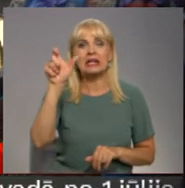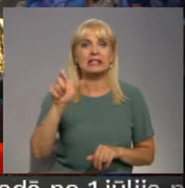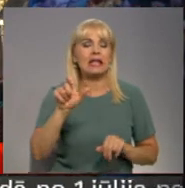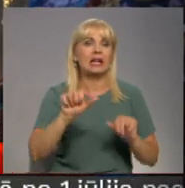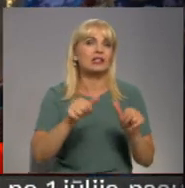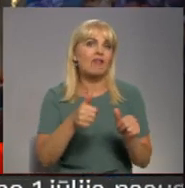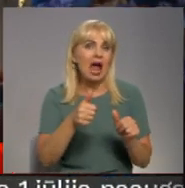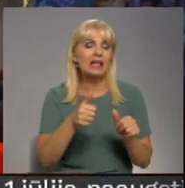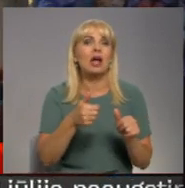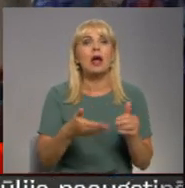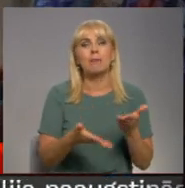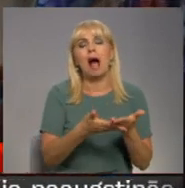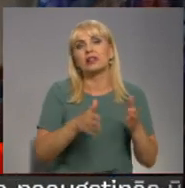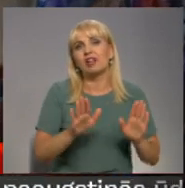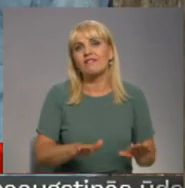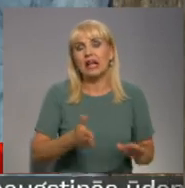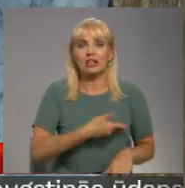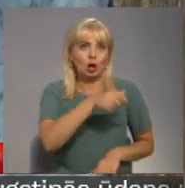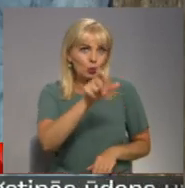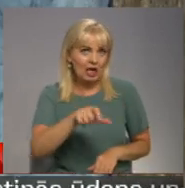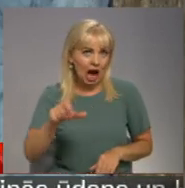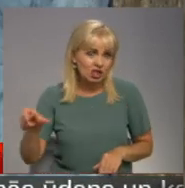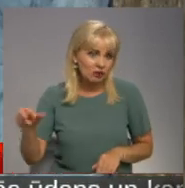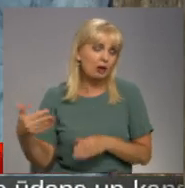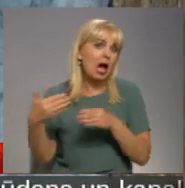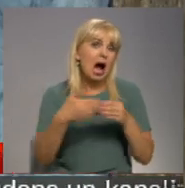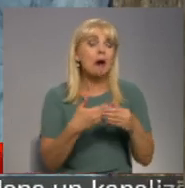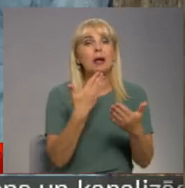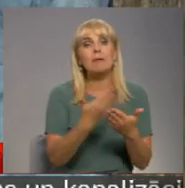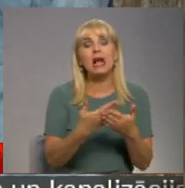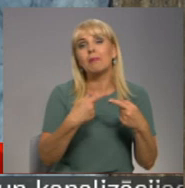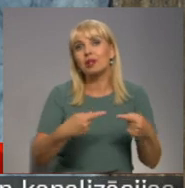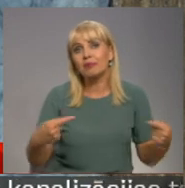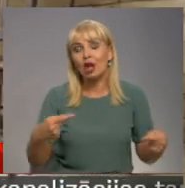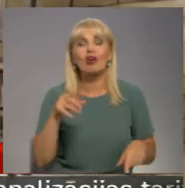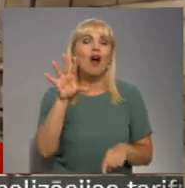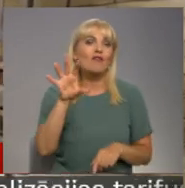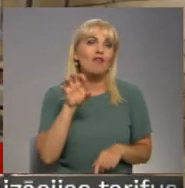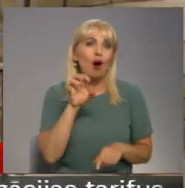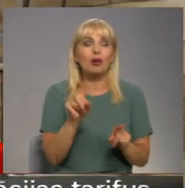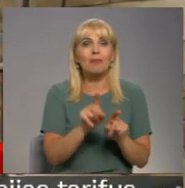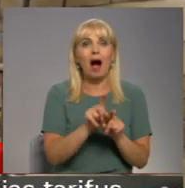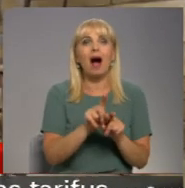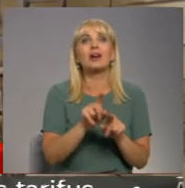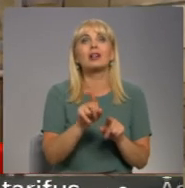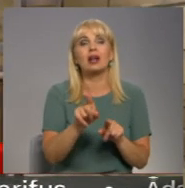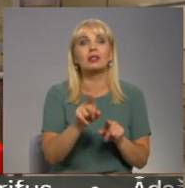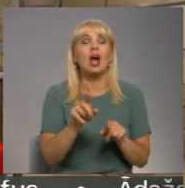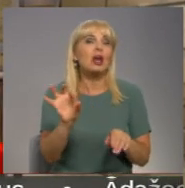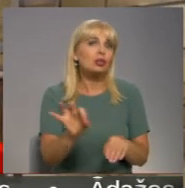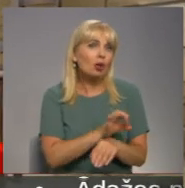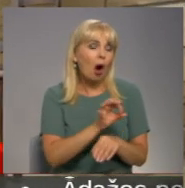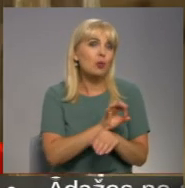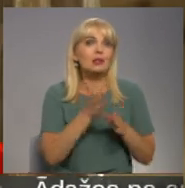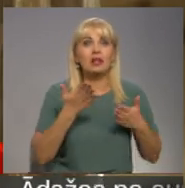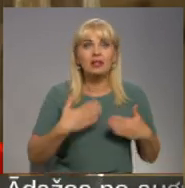tapšanā palīdzējuši daudz vietējie iedzīvotāji, gan atnesot piemērotas priekšmetus, gan fotogrāfijas, gan darinot goda drānas, gan aužot